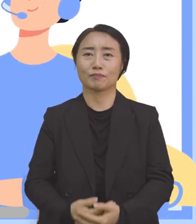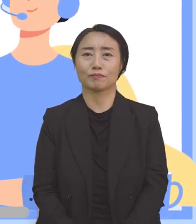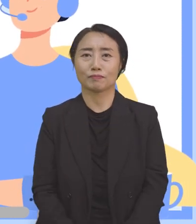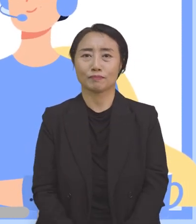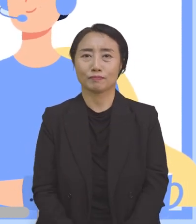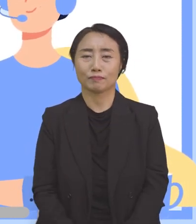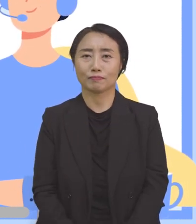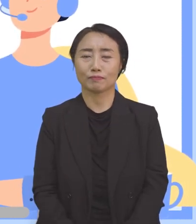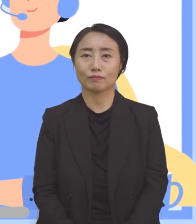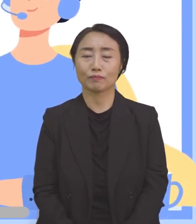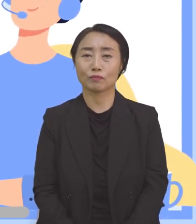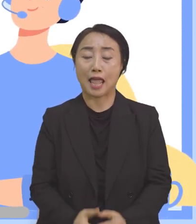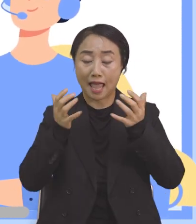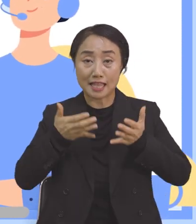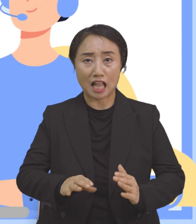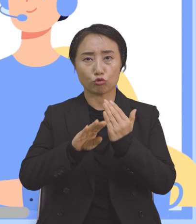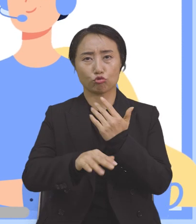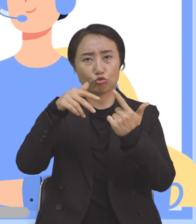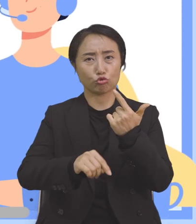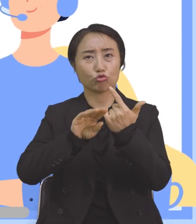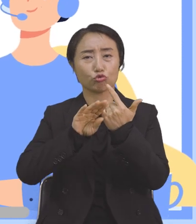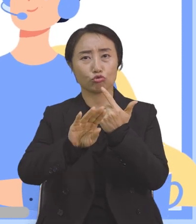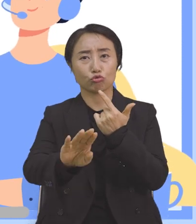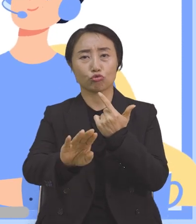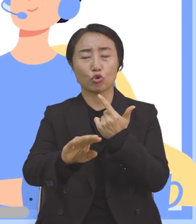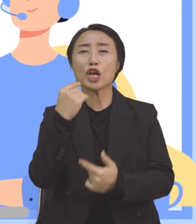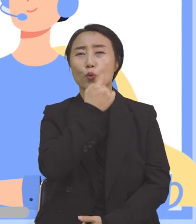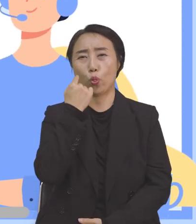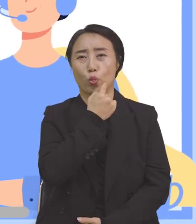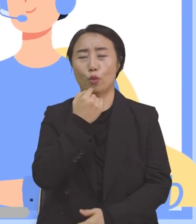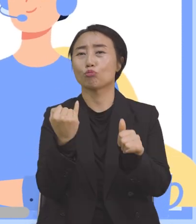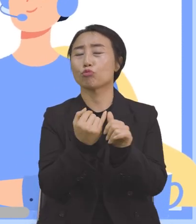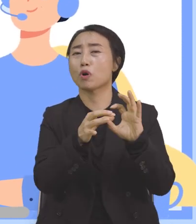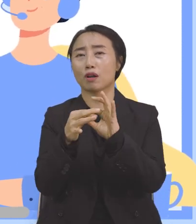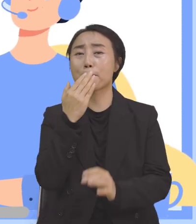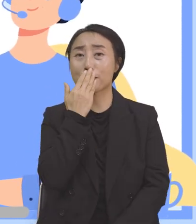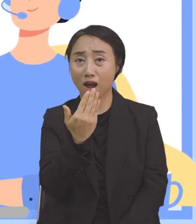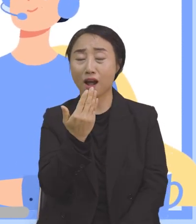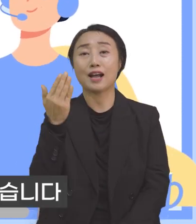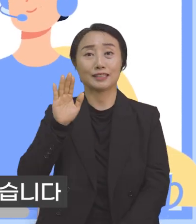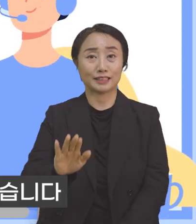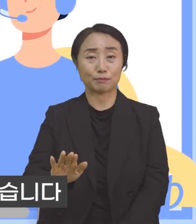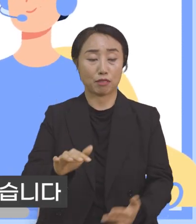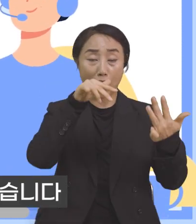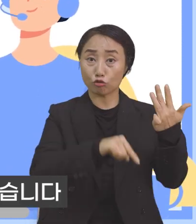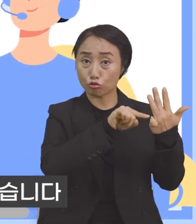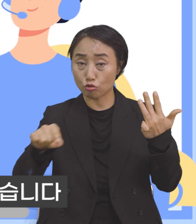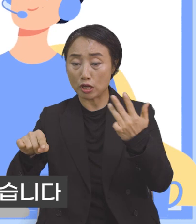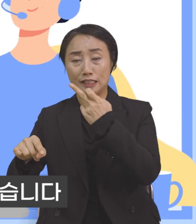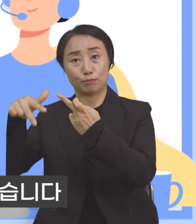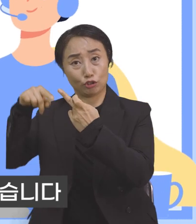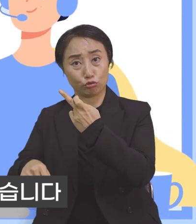됩니다. 참고로 분만 후 6주가 지났을 때 이론적으로는 부부관계가 가능하지만 8에서